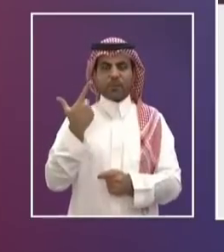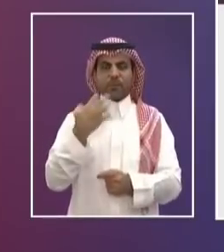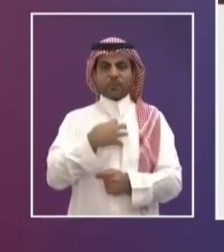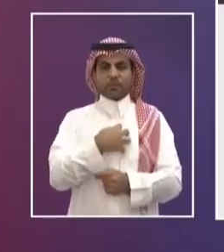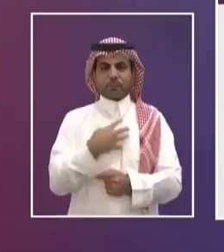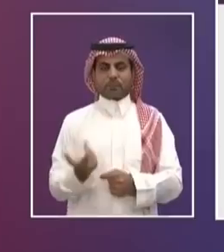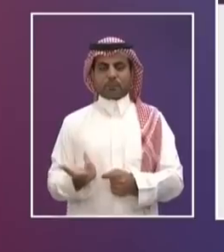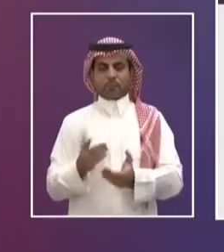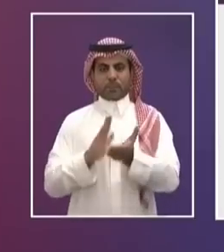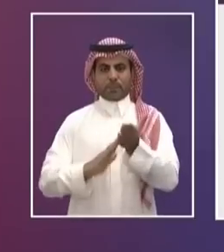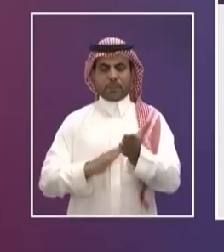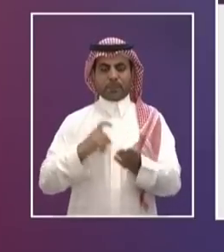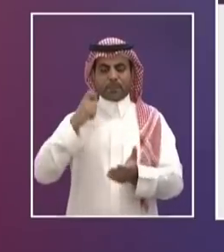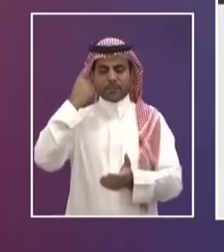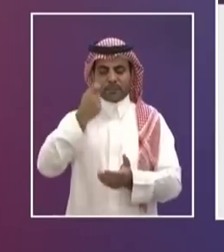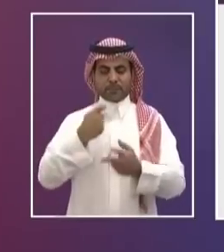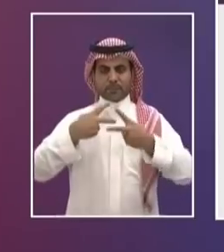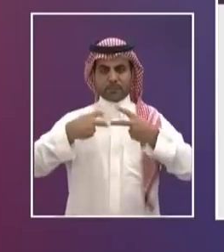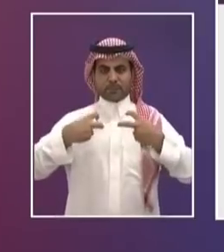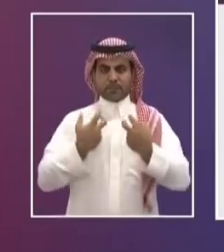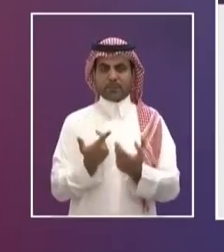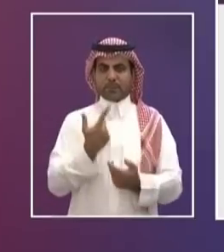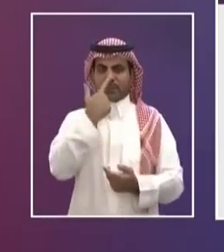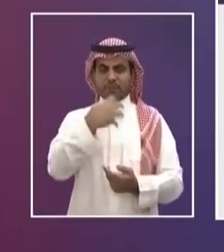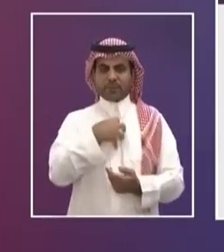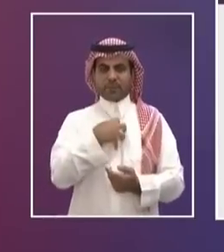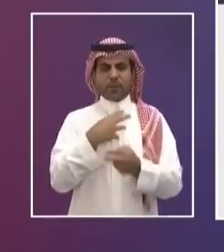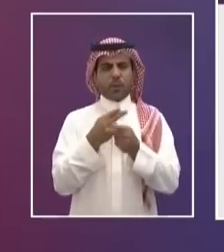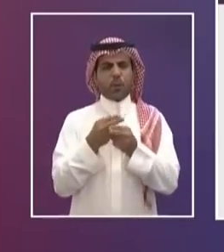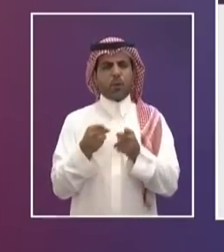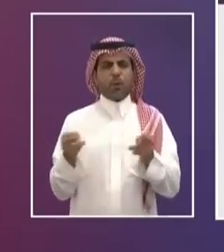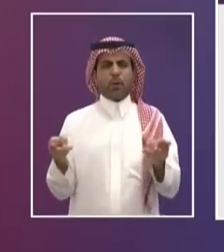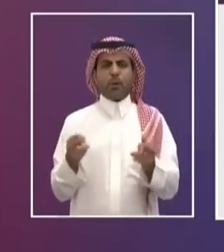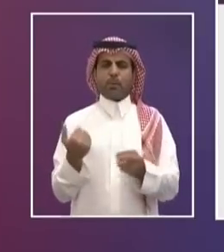المختلفة، التثقيف النفسي.